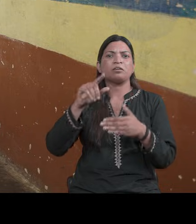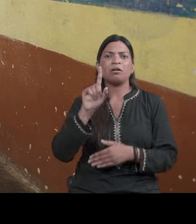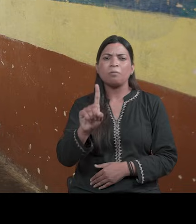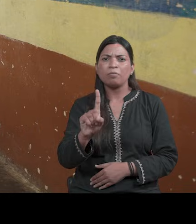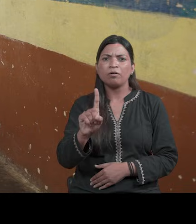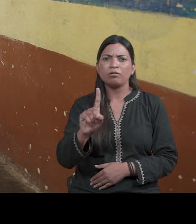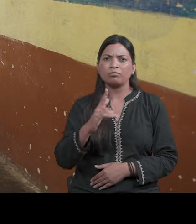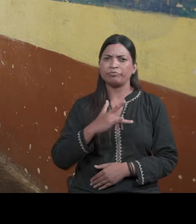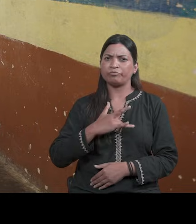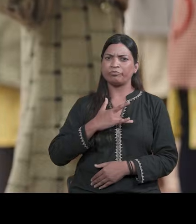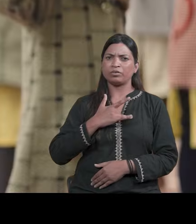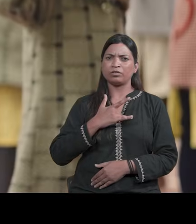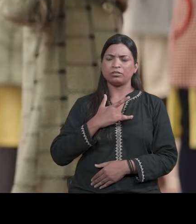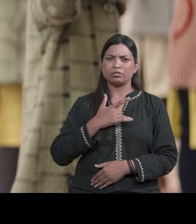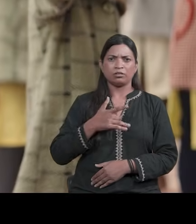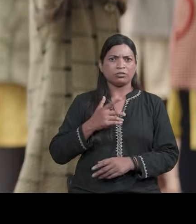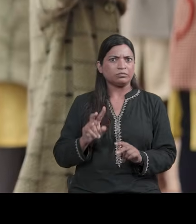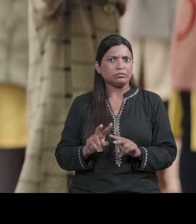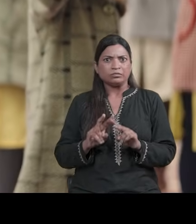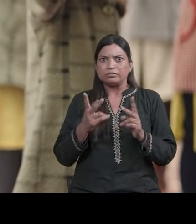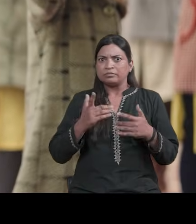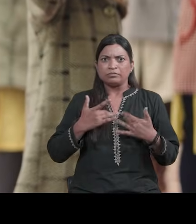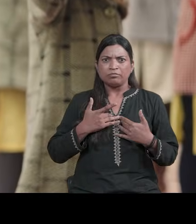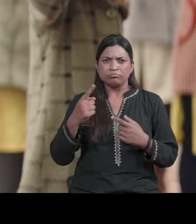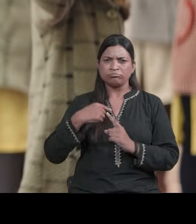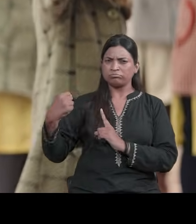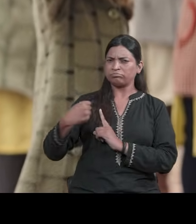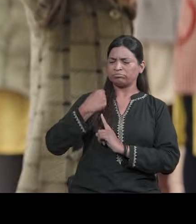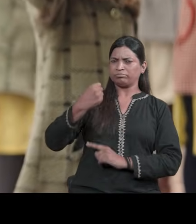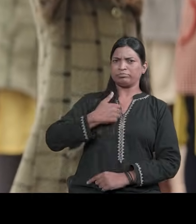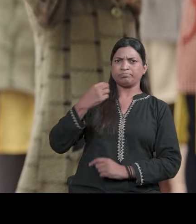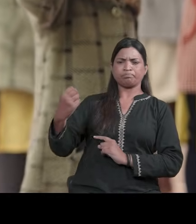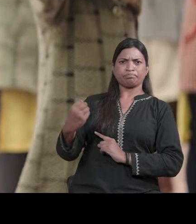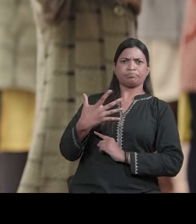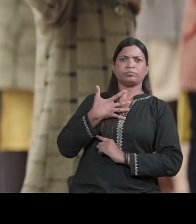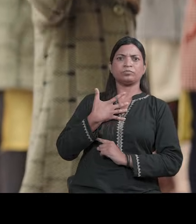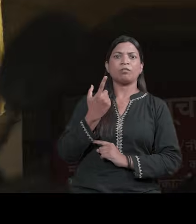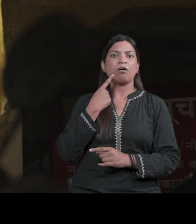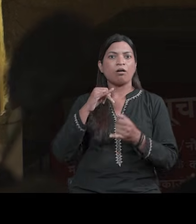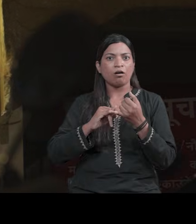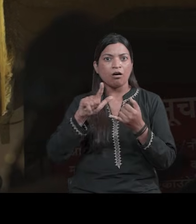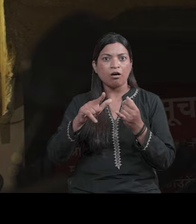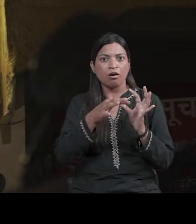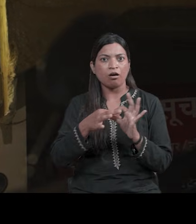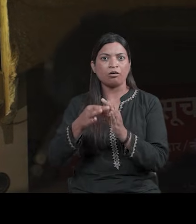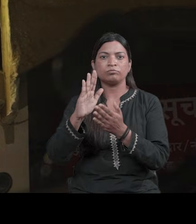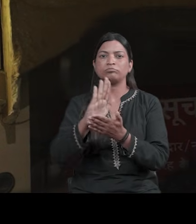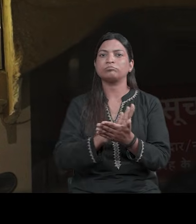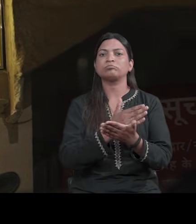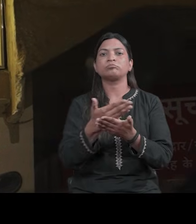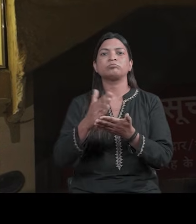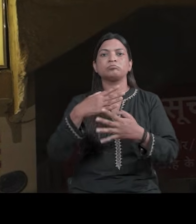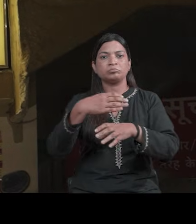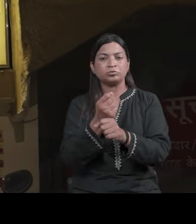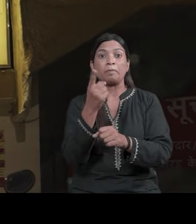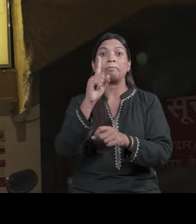कर रही थी, चाहे वो राष्ट्रगान साइन लैंग्वेज में बनाने की बात हो, चाहे मूक बधिरों के लिए पुलिस थाना स्टार्ट करने की बात हो। वो जो